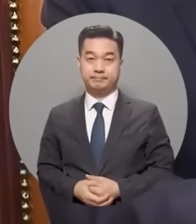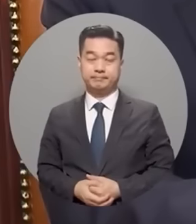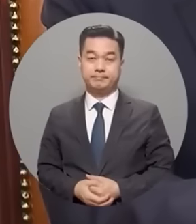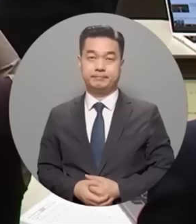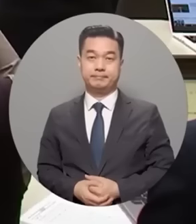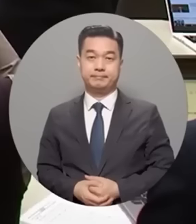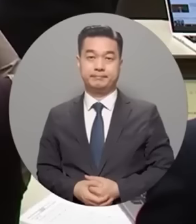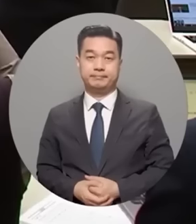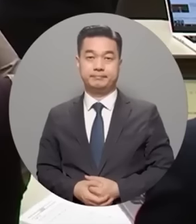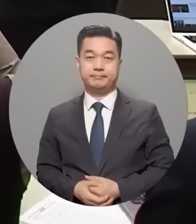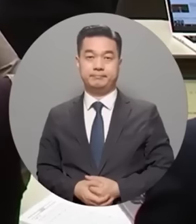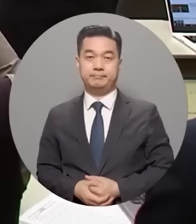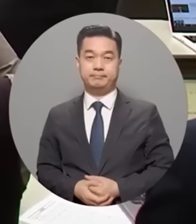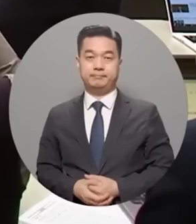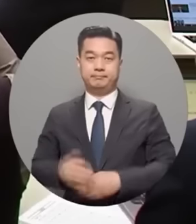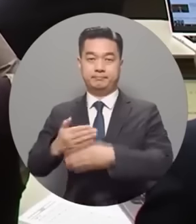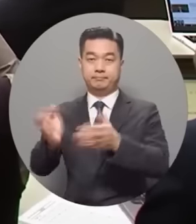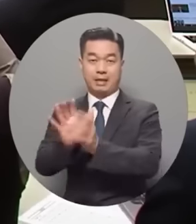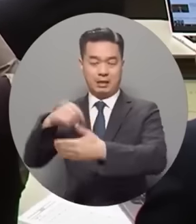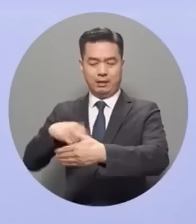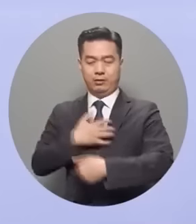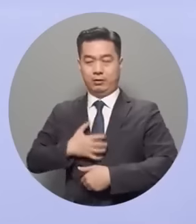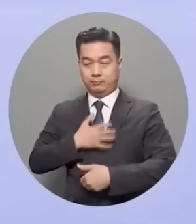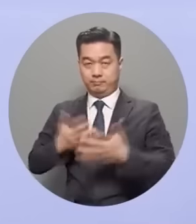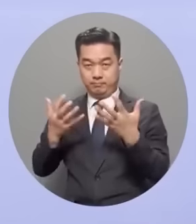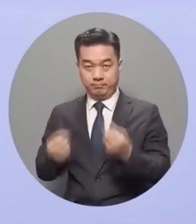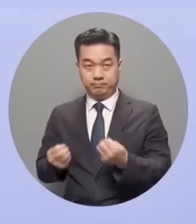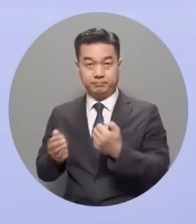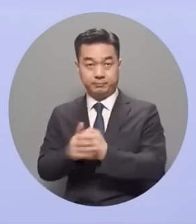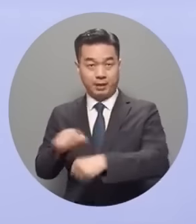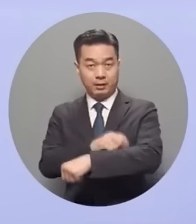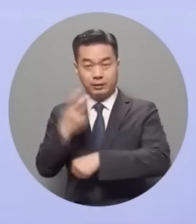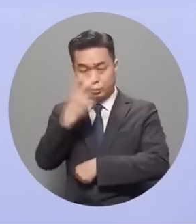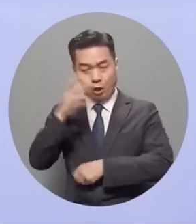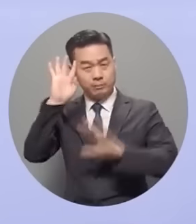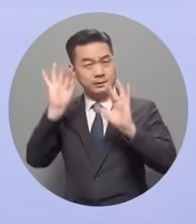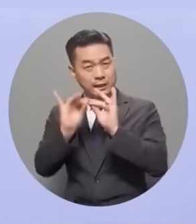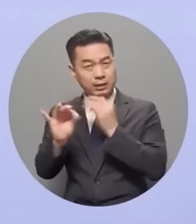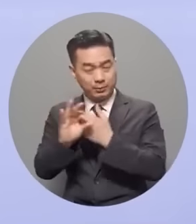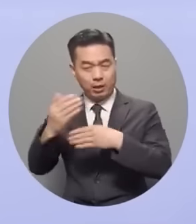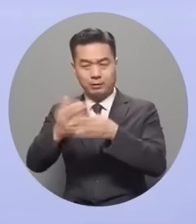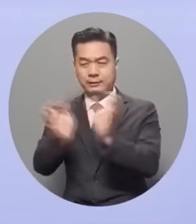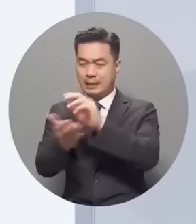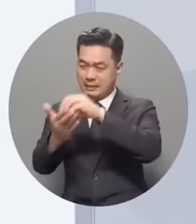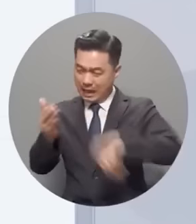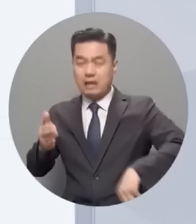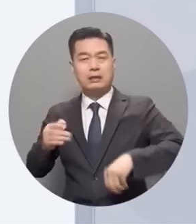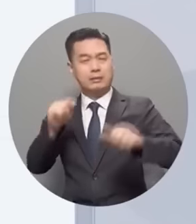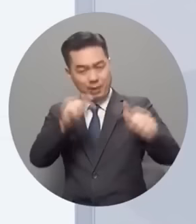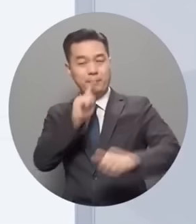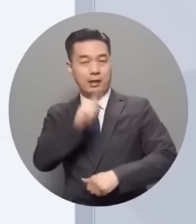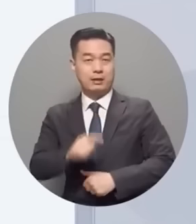있습니다. 당내 우려가 커지자 특검에 찬성할 거면 탈당하라는 거친 말도 나왔습니다.